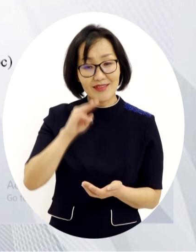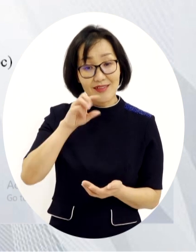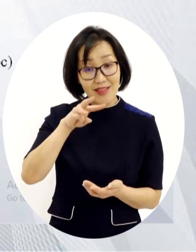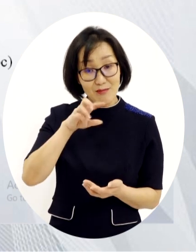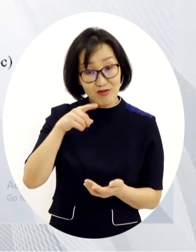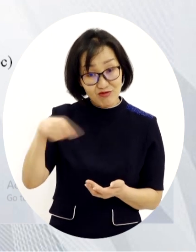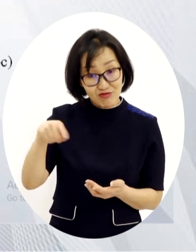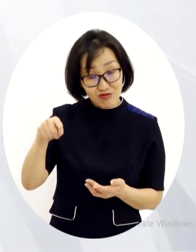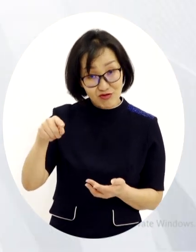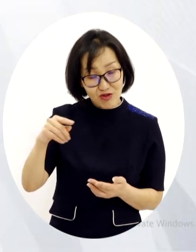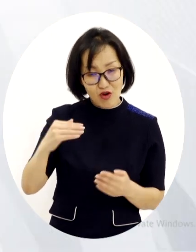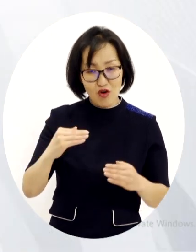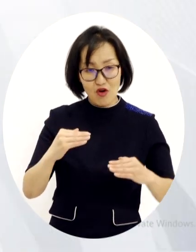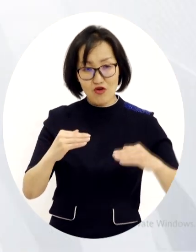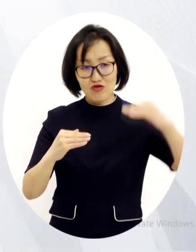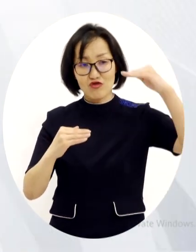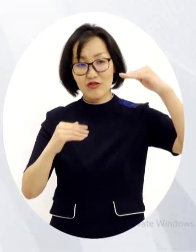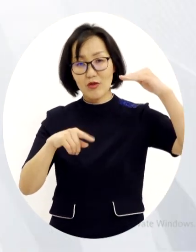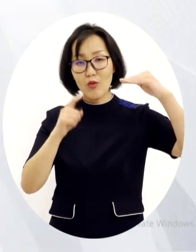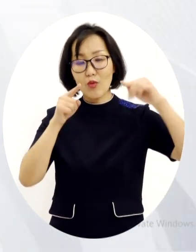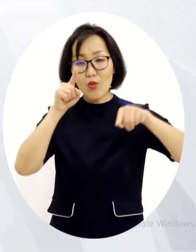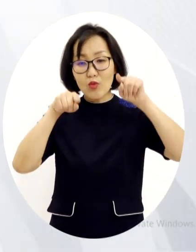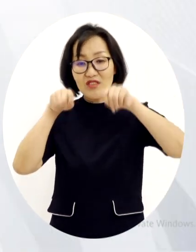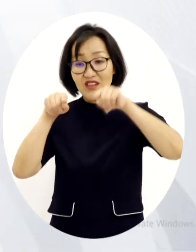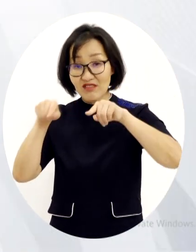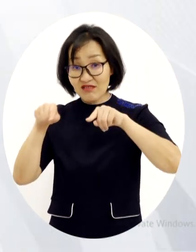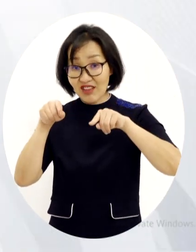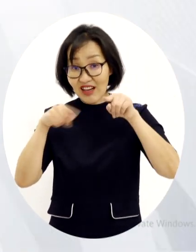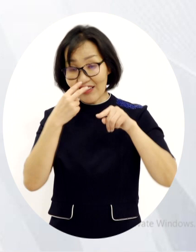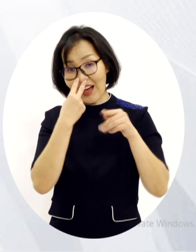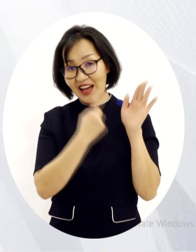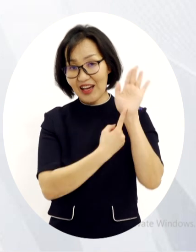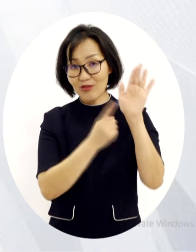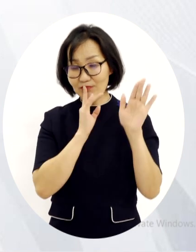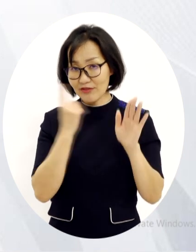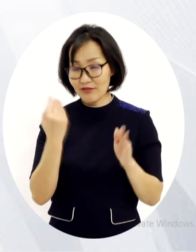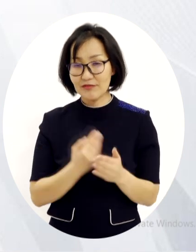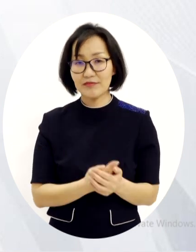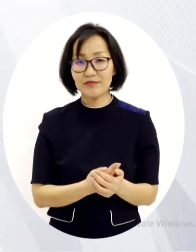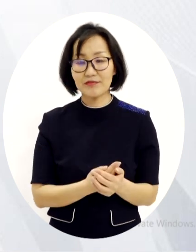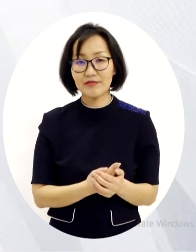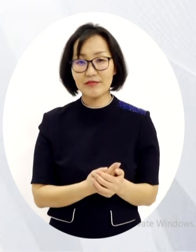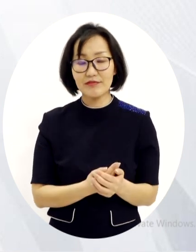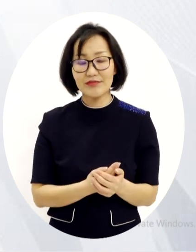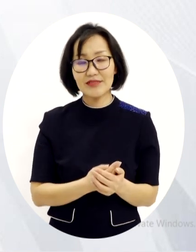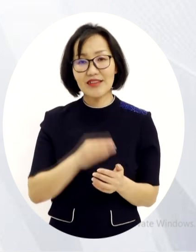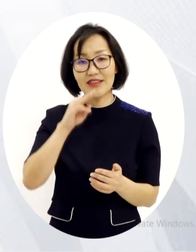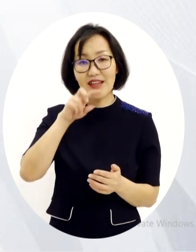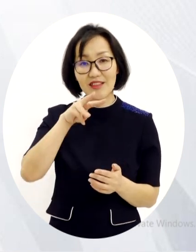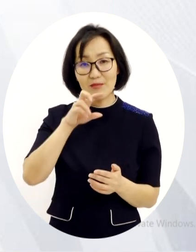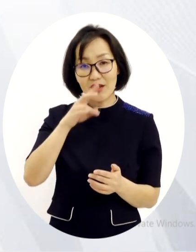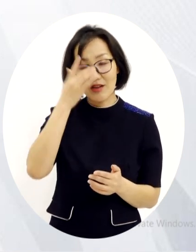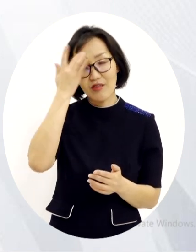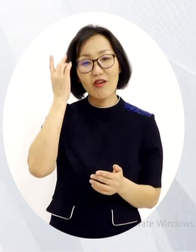тэлмэнгийн өсөлтийг хүснэгтээр гаргасан байна. Тэлмэнгийн өсөлтийг хүснэгтээр гаргаж. За